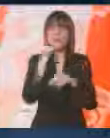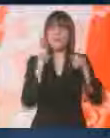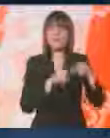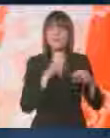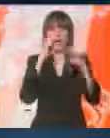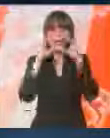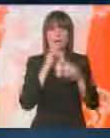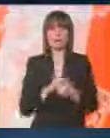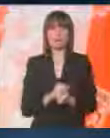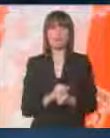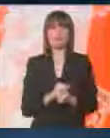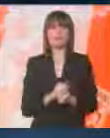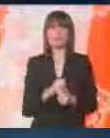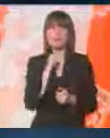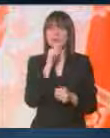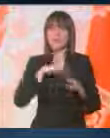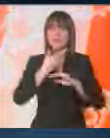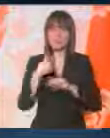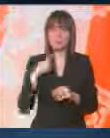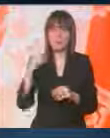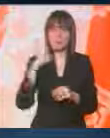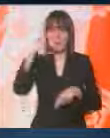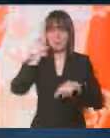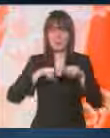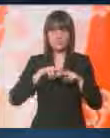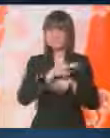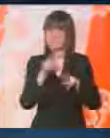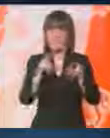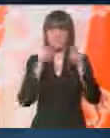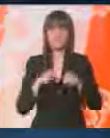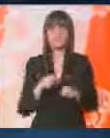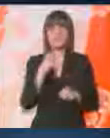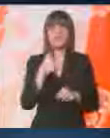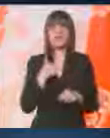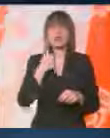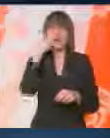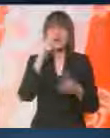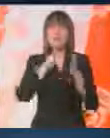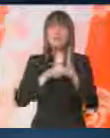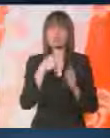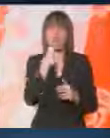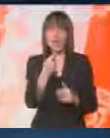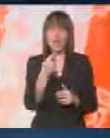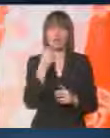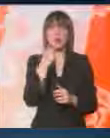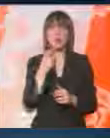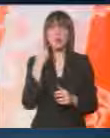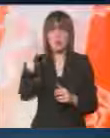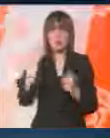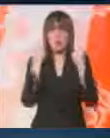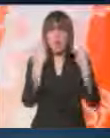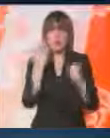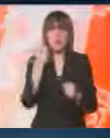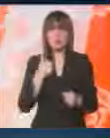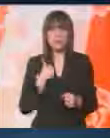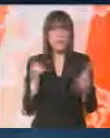medija. I onda smo Miša i ja odlučili da ipak ne odustajemo. Ja sam jednom trenutku rekla, pa Miša, nisu oni jači od nas. Mislim, ja mogu oni